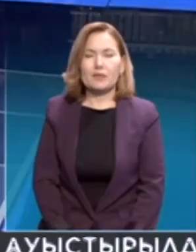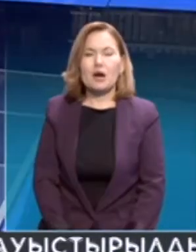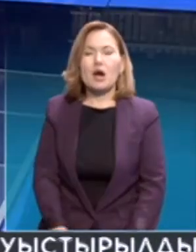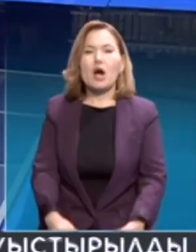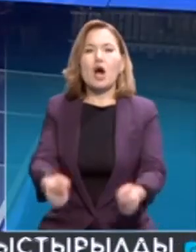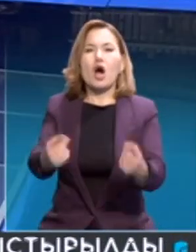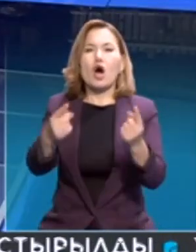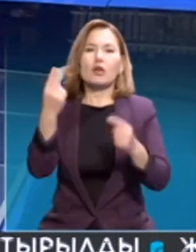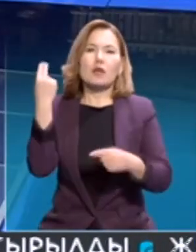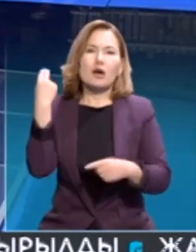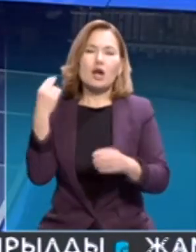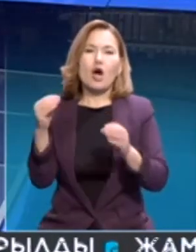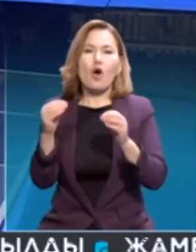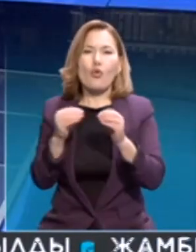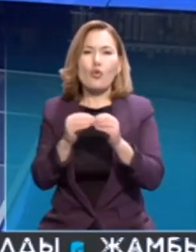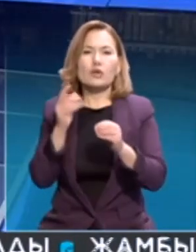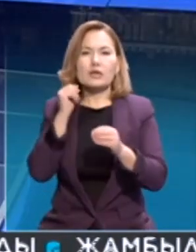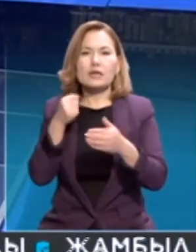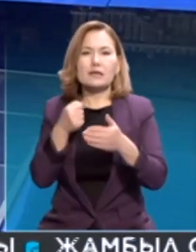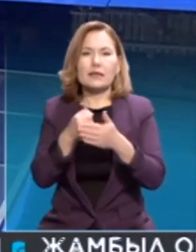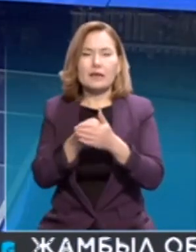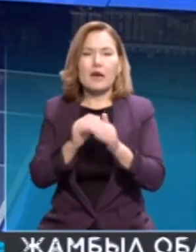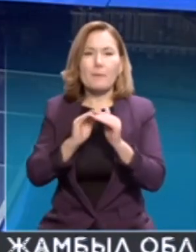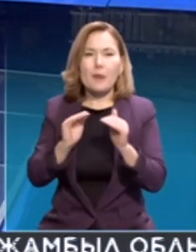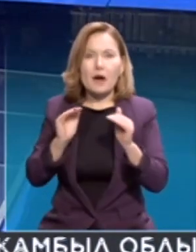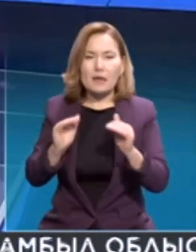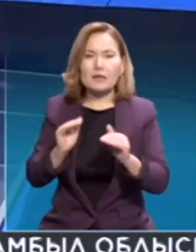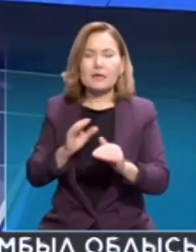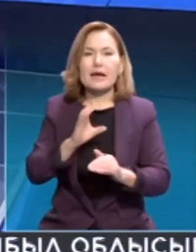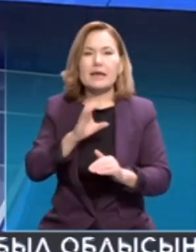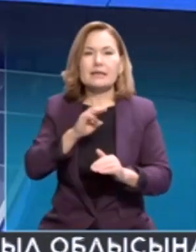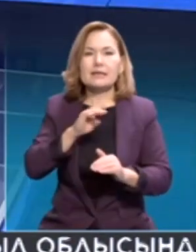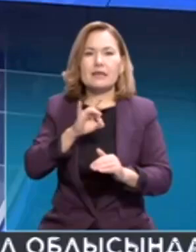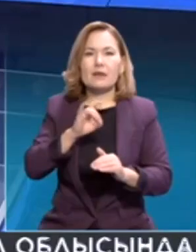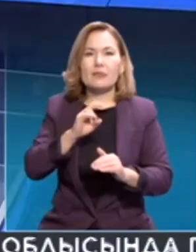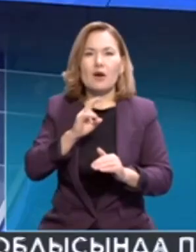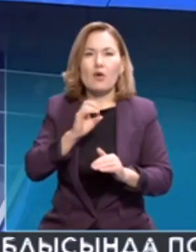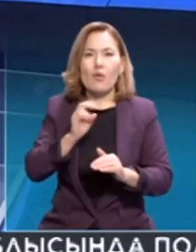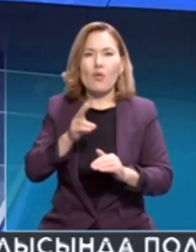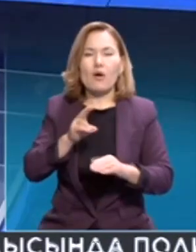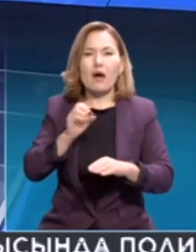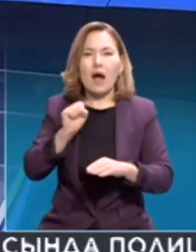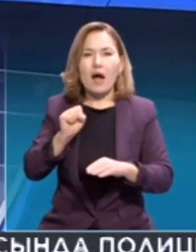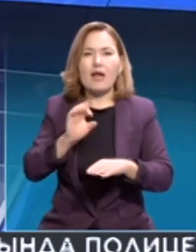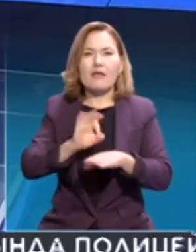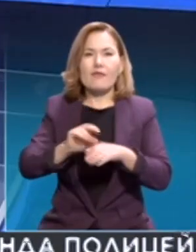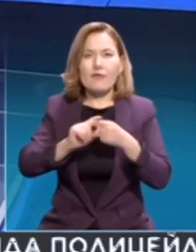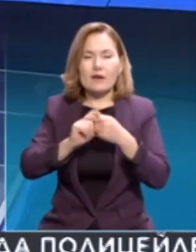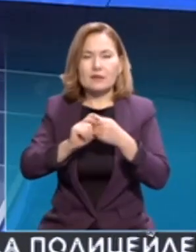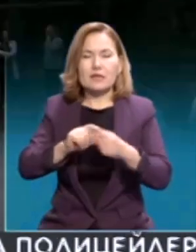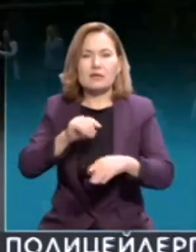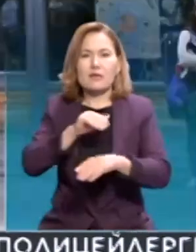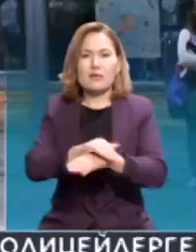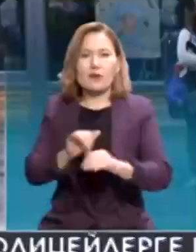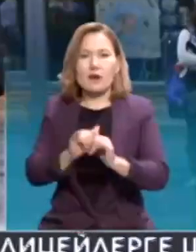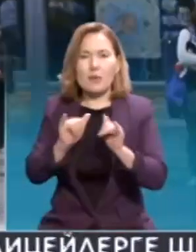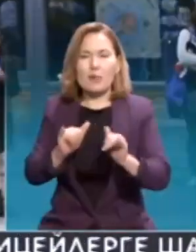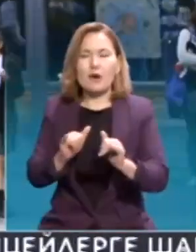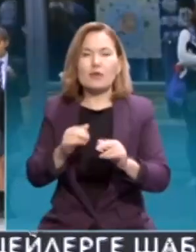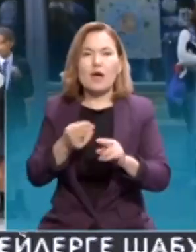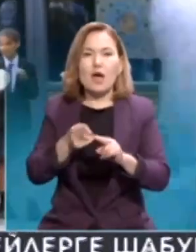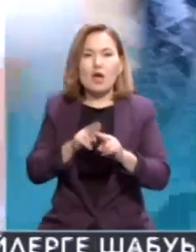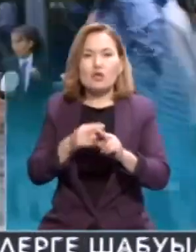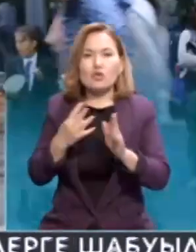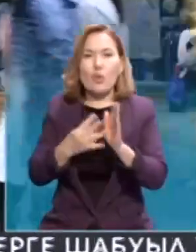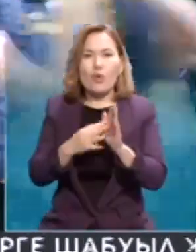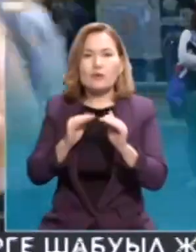Ал Ұлыбританияда 10 жасқа дейінгі балалар арасында стрептокок А инфекциясы белең алды. Жұқпалы індеттен бүгінге дейін 9 бала қайтыс